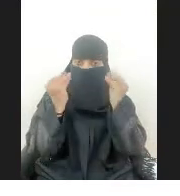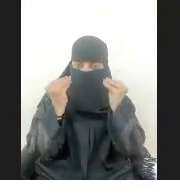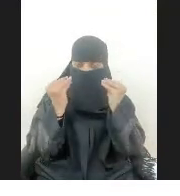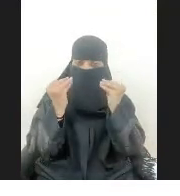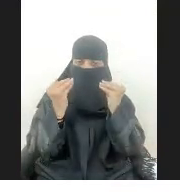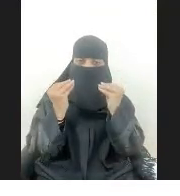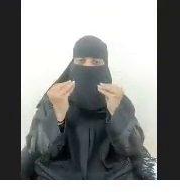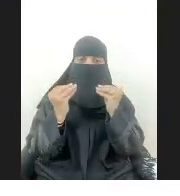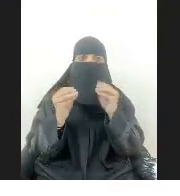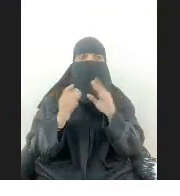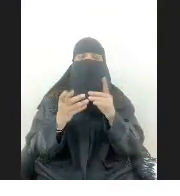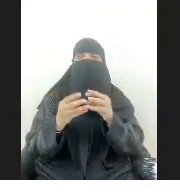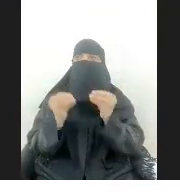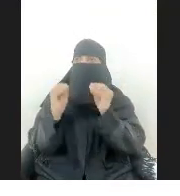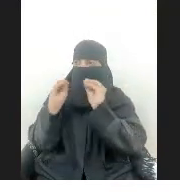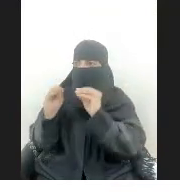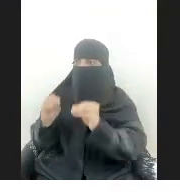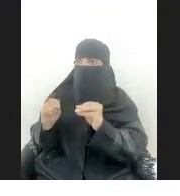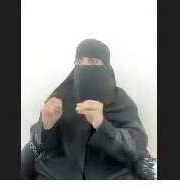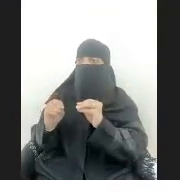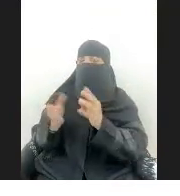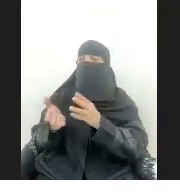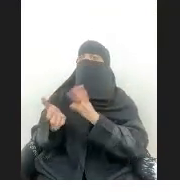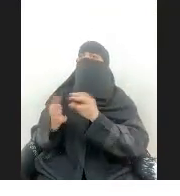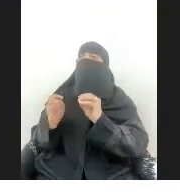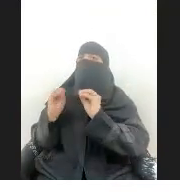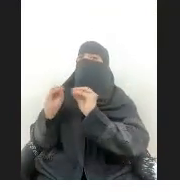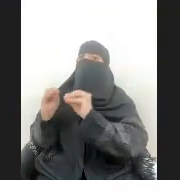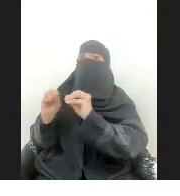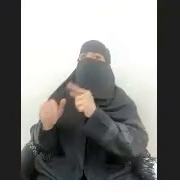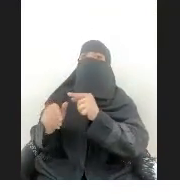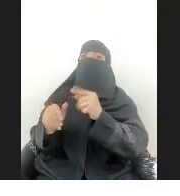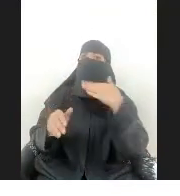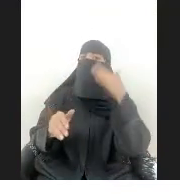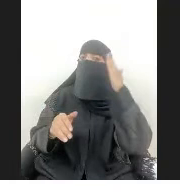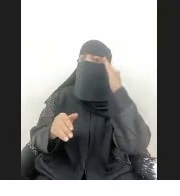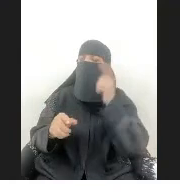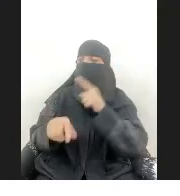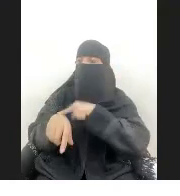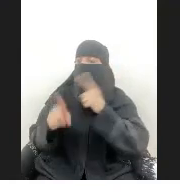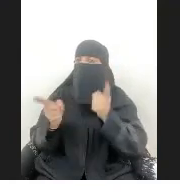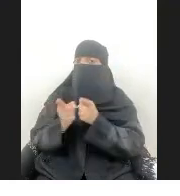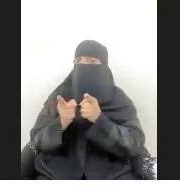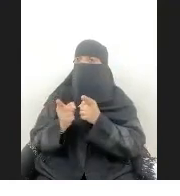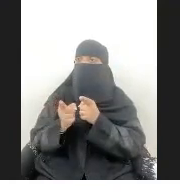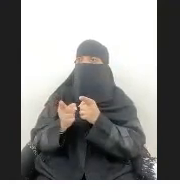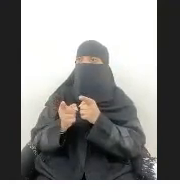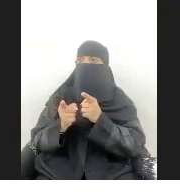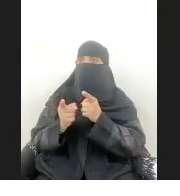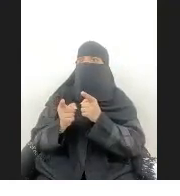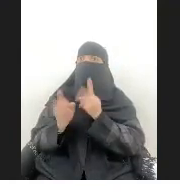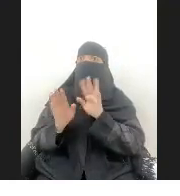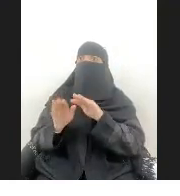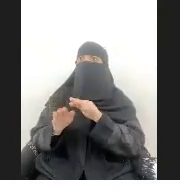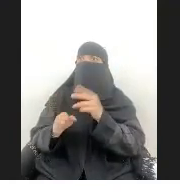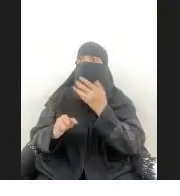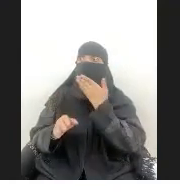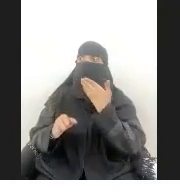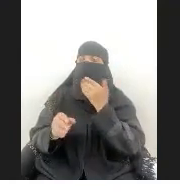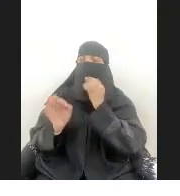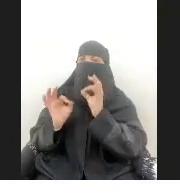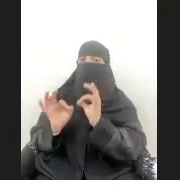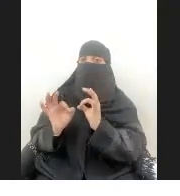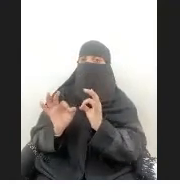قصير وبطرق سهلة وجذابة، وما يوقف عند مرحلة معينة من المعرفة